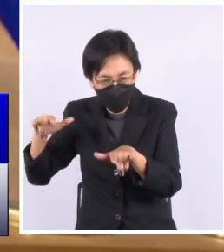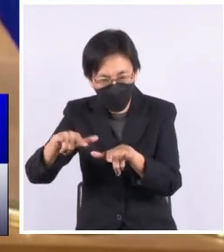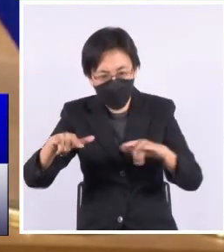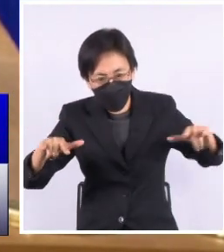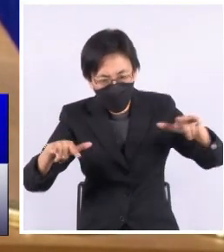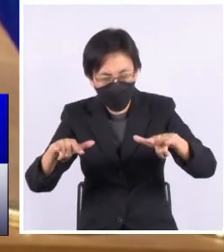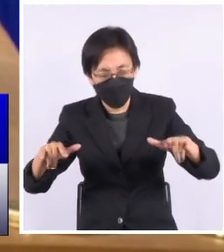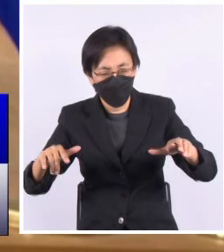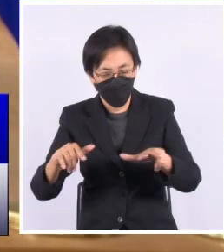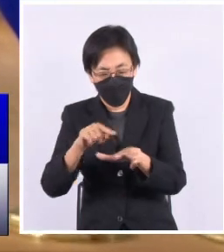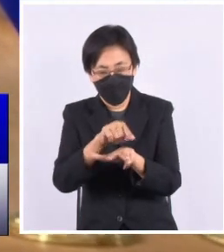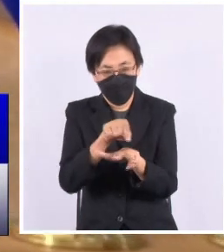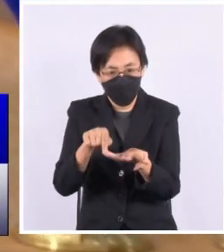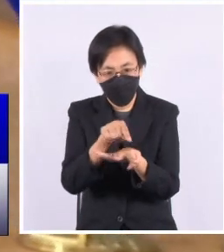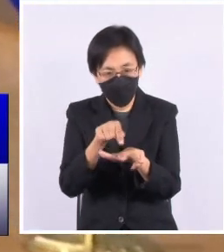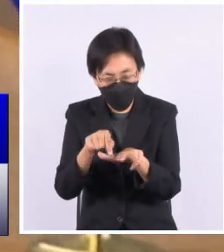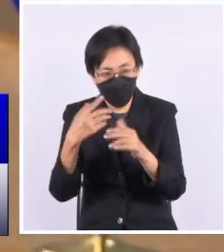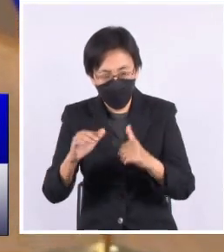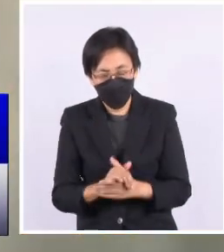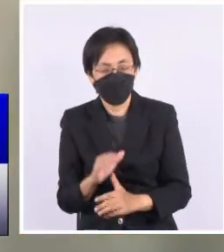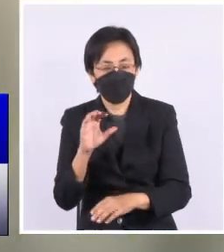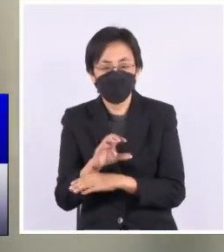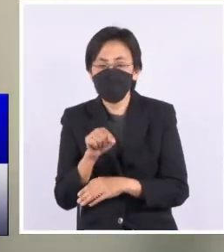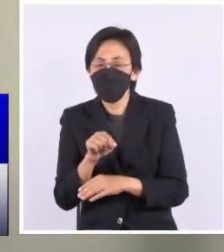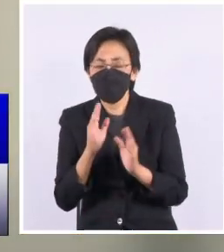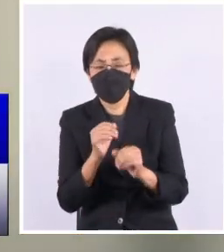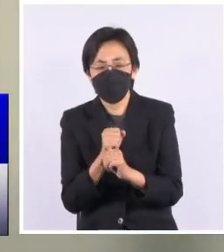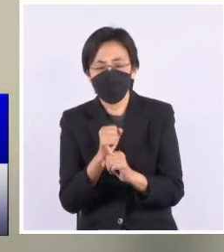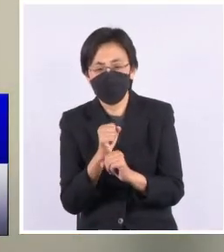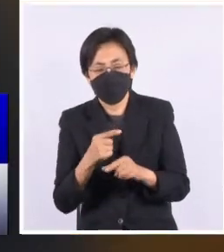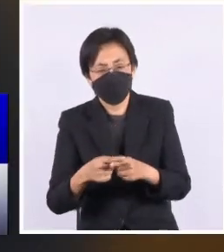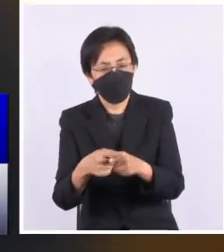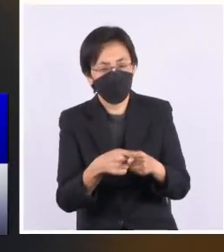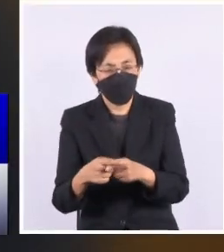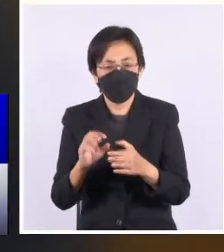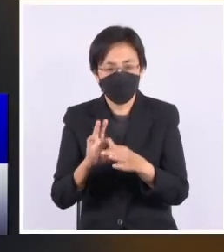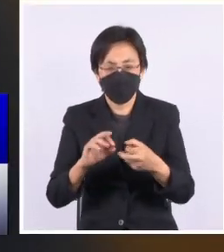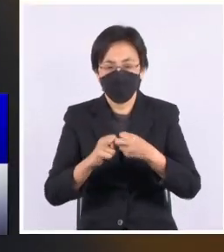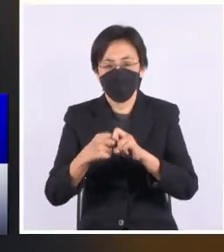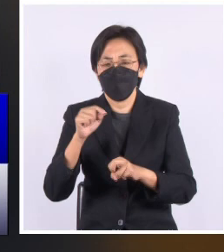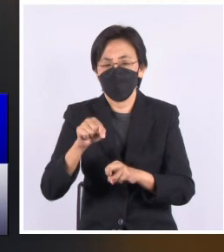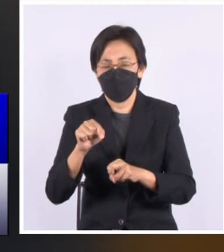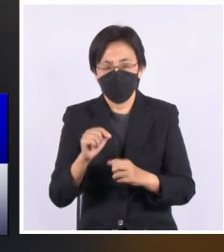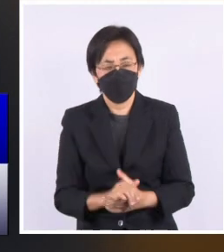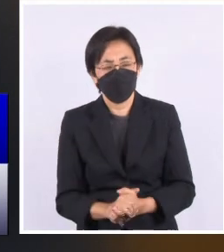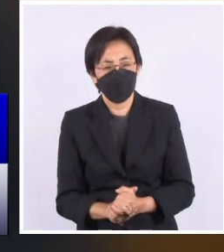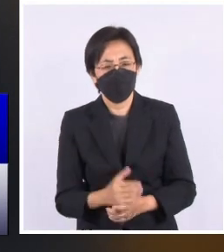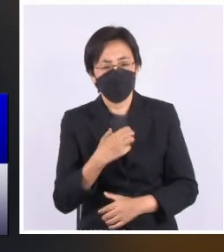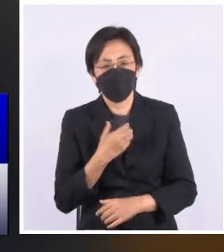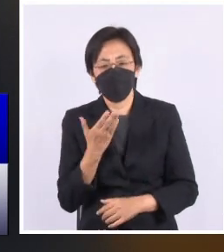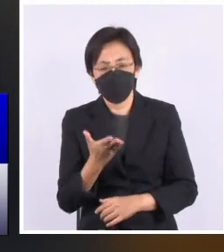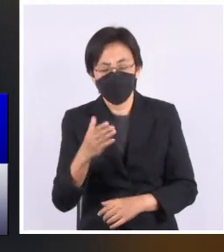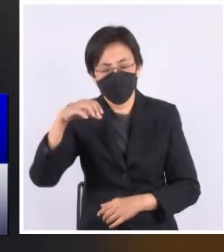ครับมีมติให้มีมาตรการคว่ำบาตรกับเจ้าหน้าที่เบรุตที่มีส่วนเกี่ยวข้องกับเหตุการณ์ที่ผ่านมารวมถึงยังเรียกร้องให้